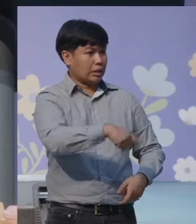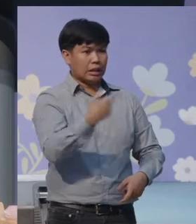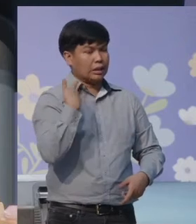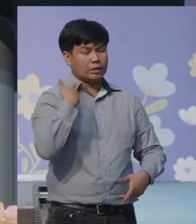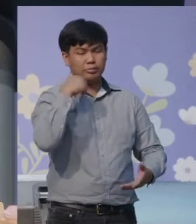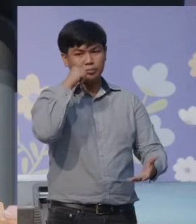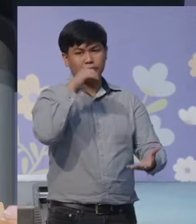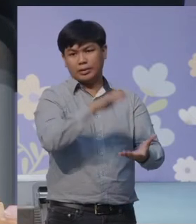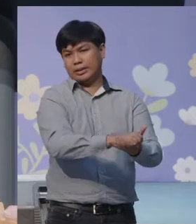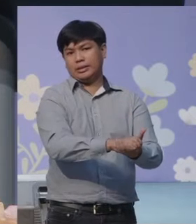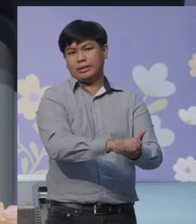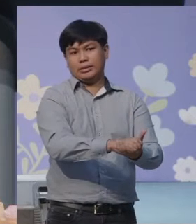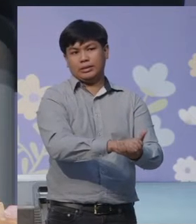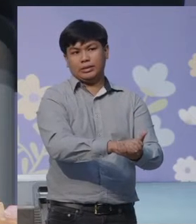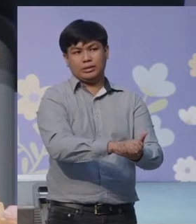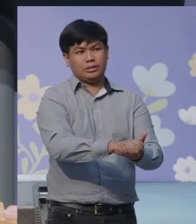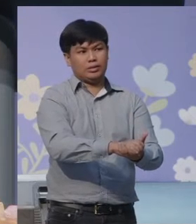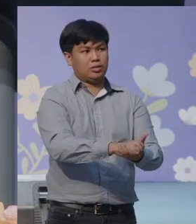siya kasal.